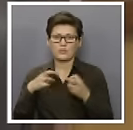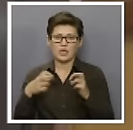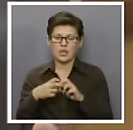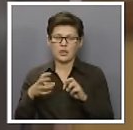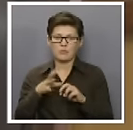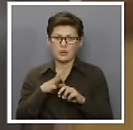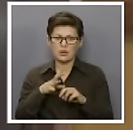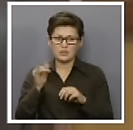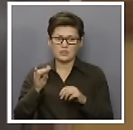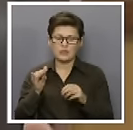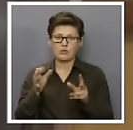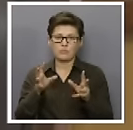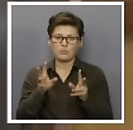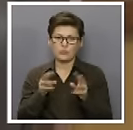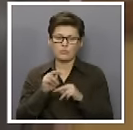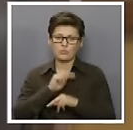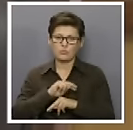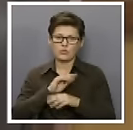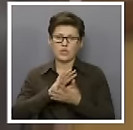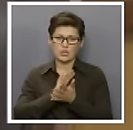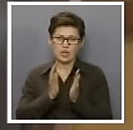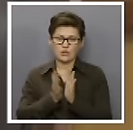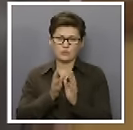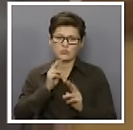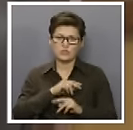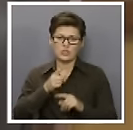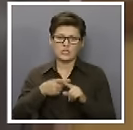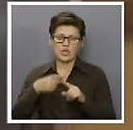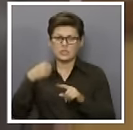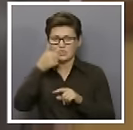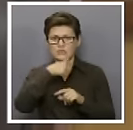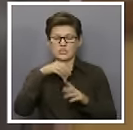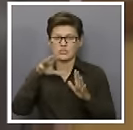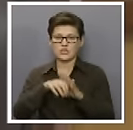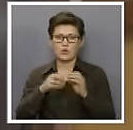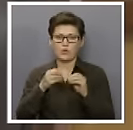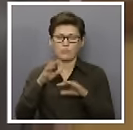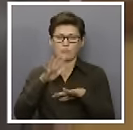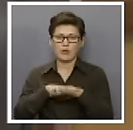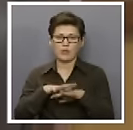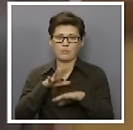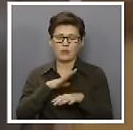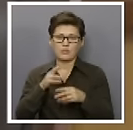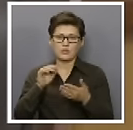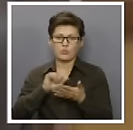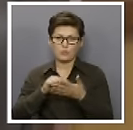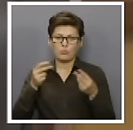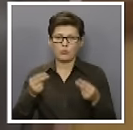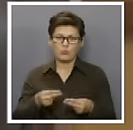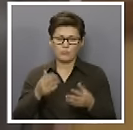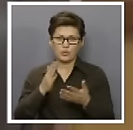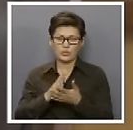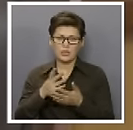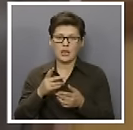банктермен тығыз жұмыс істеу. Сол бойынша біз осы жарты жылдың ішінде 10 банктермен меморандумға қол қойдық.